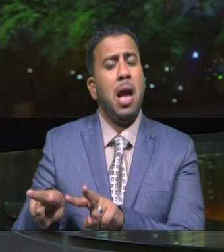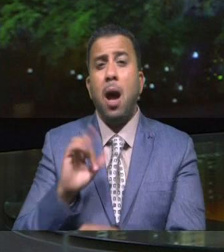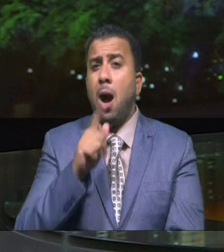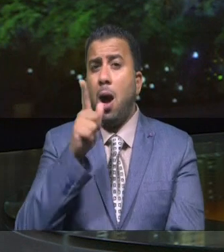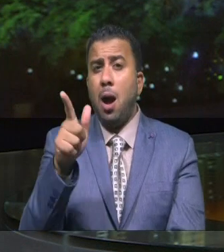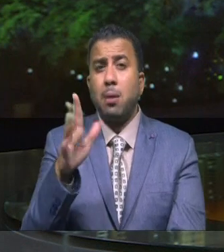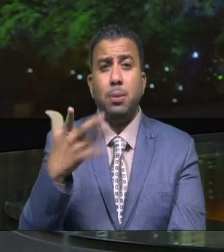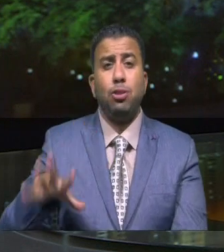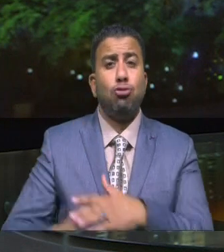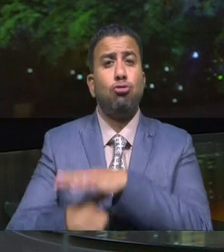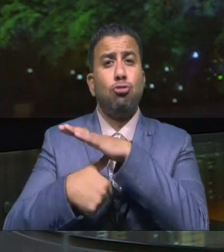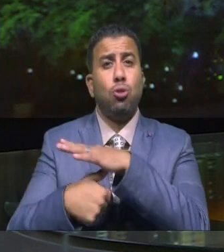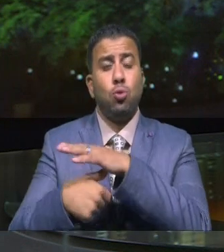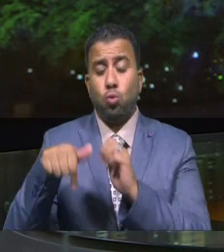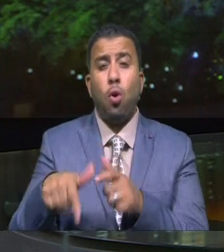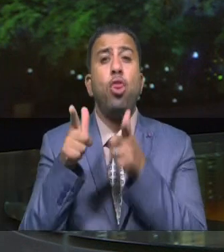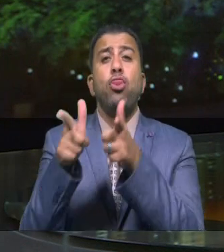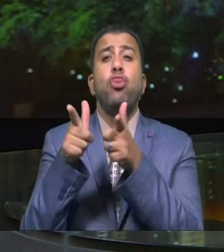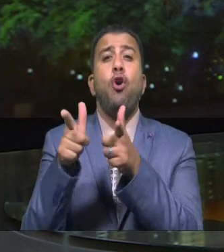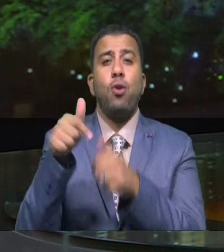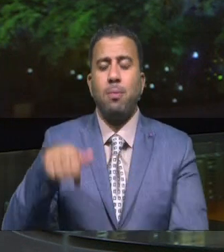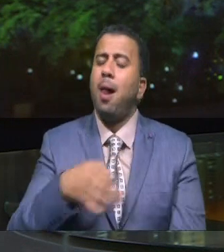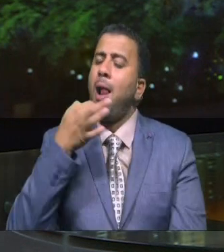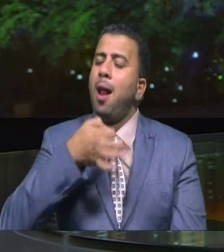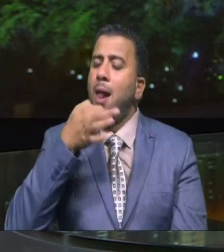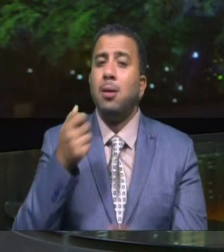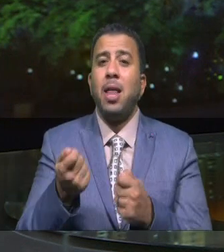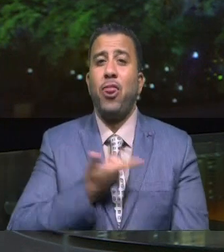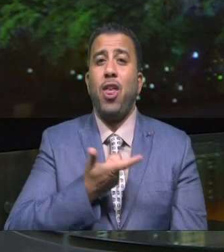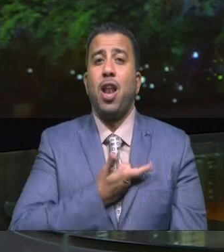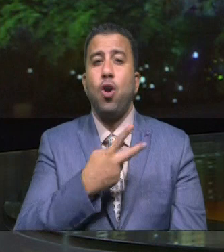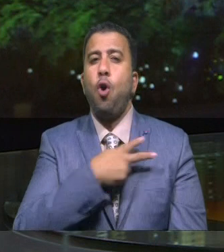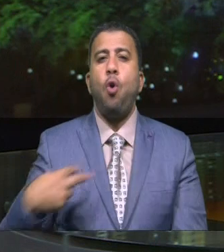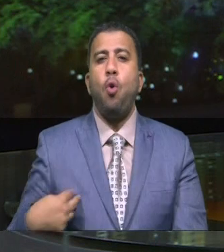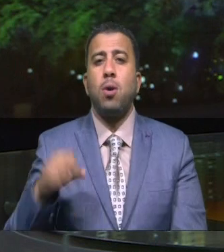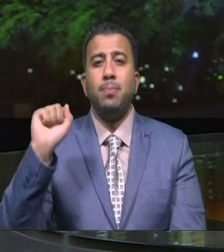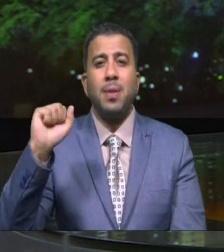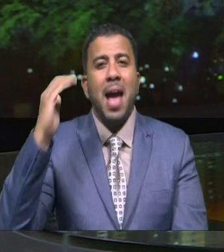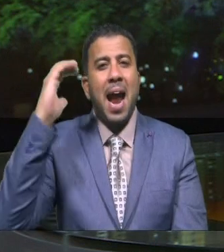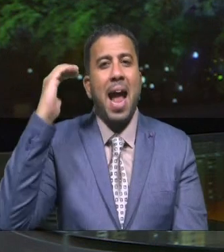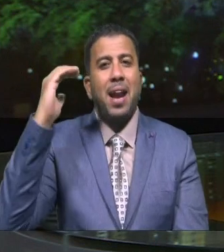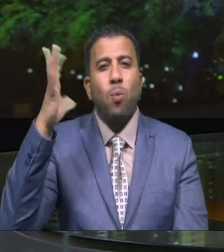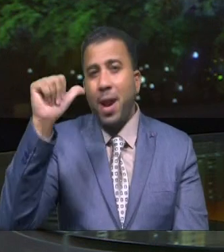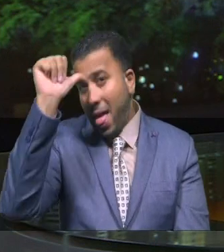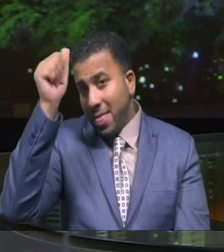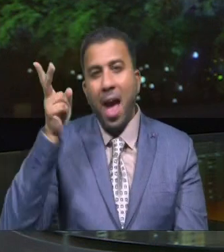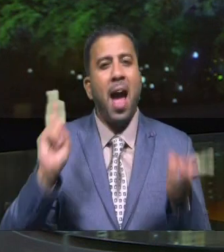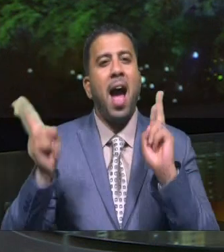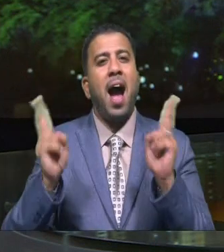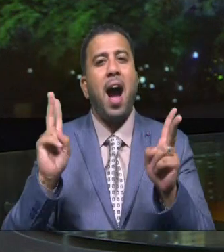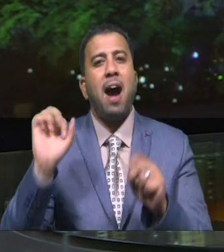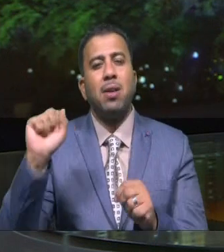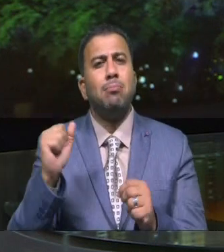في كلمه لسموه القاه قبل ظهر اليوم الثلاثاء في دار الحكومه بولايه كضمن الاحتفال الذي اقيم